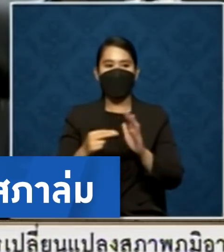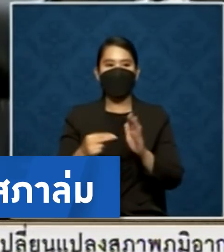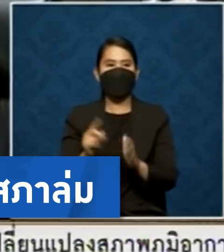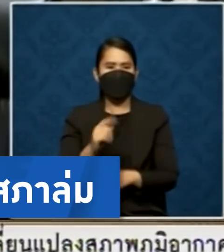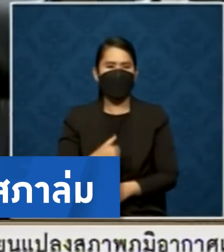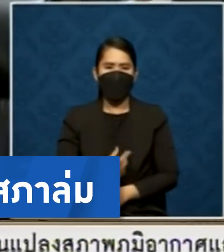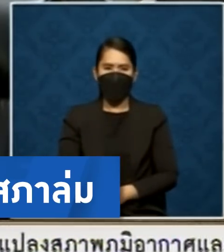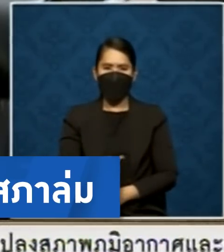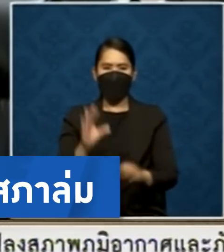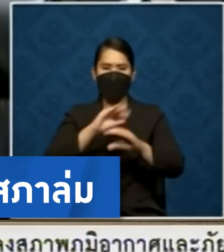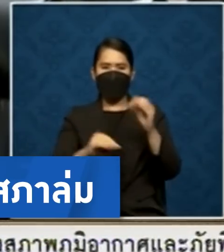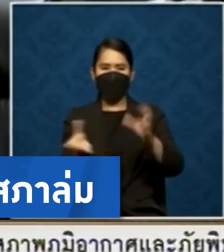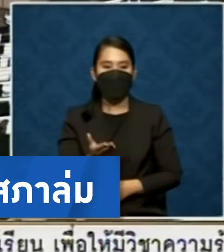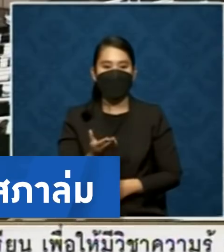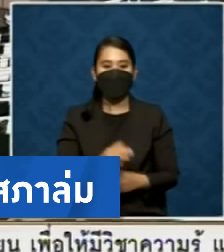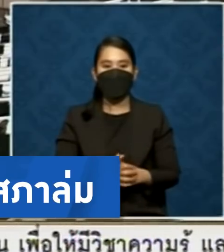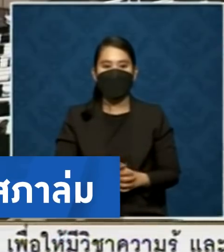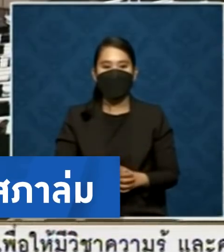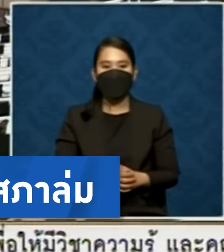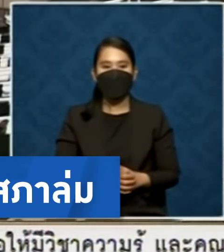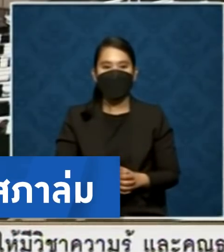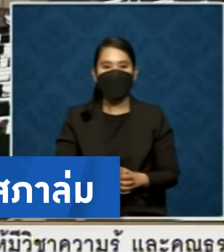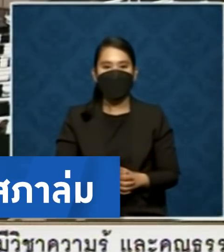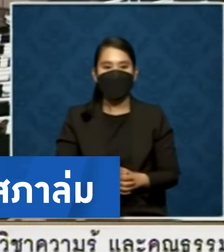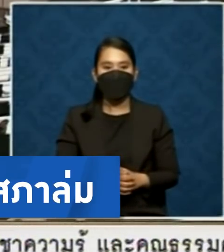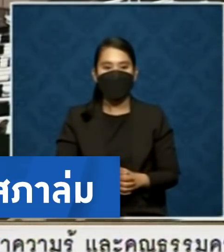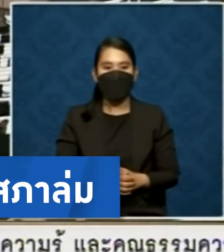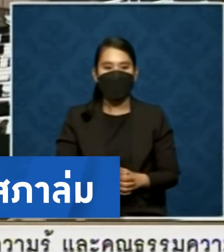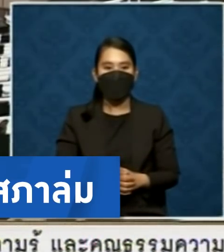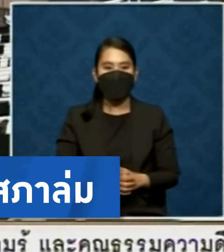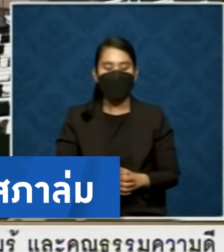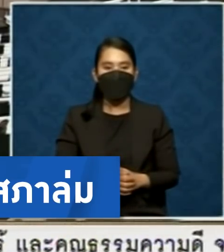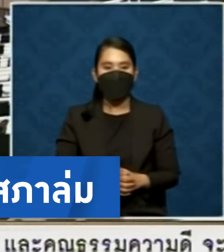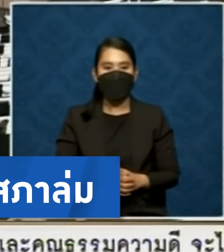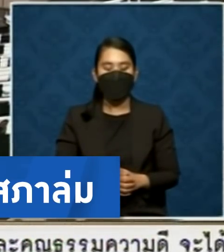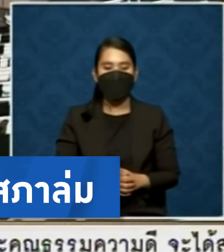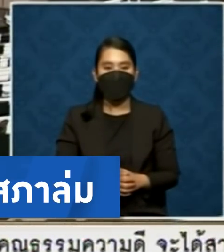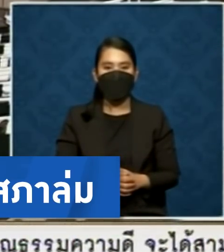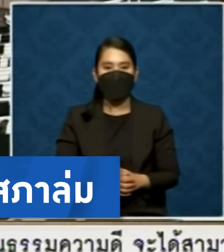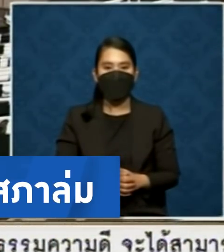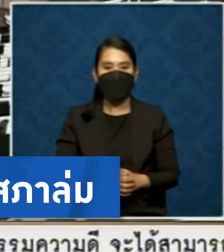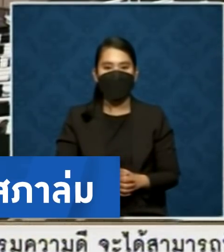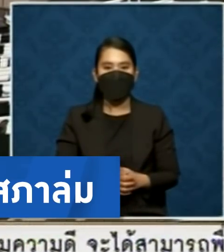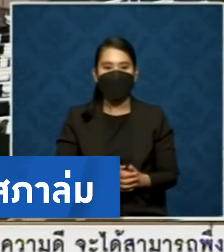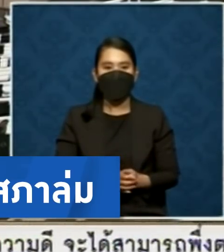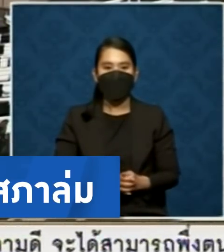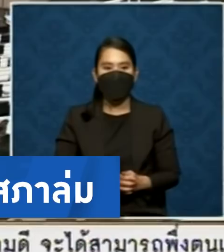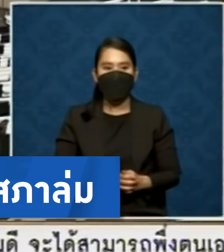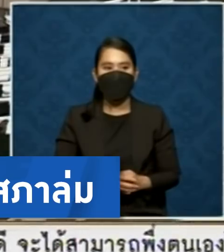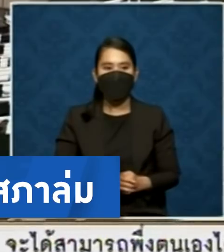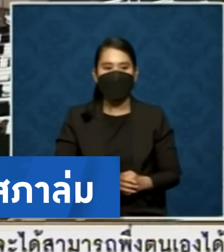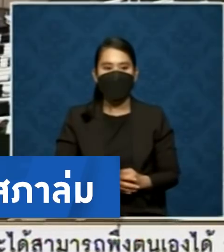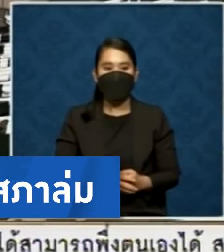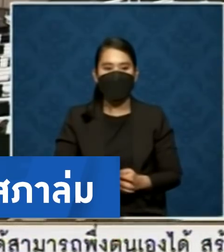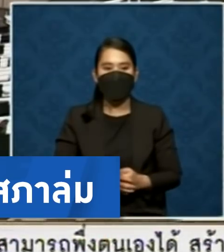ไห้นะครับลือกันสนั่นว่ามีการให้พักเครื่องกันนะครับจริงเท็จหรือไม่ไม่ทราบนะครับแล้วก็พักคิดว่ากรรมาธิการหรือรายงานการบริการนั้น